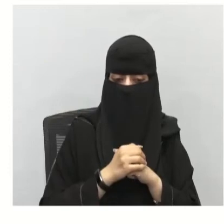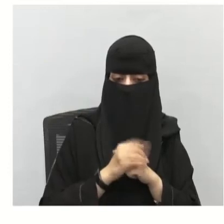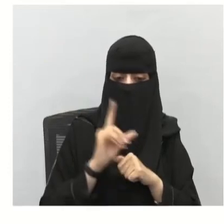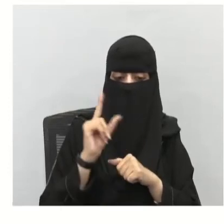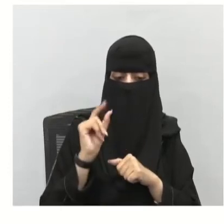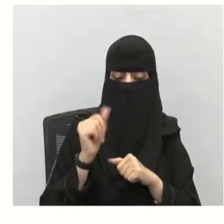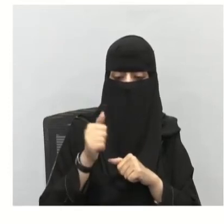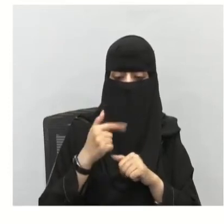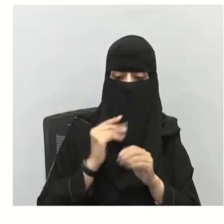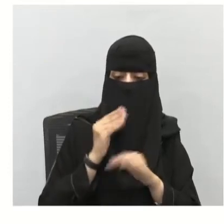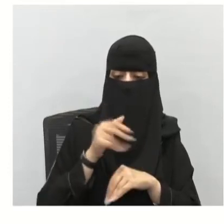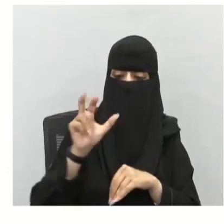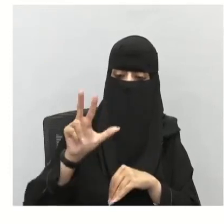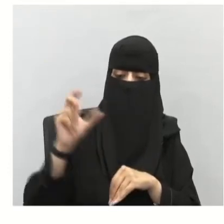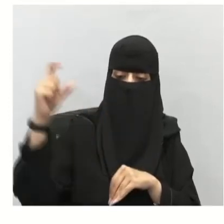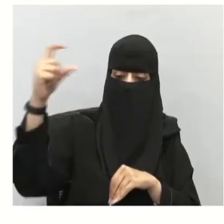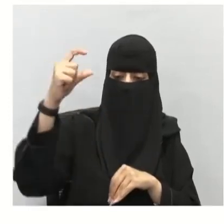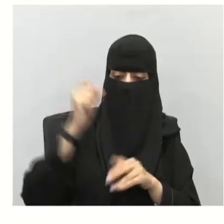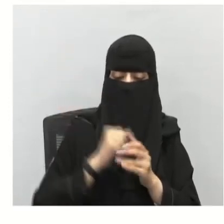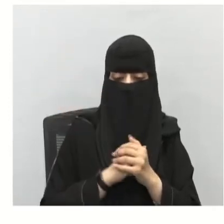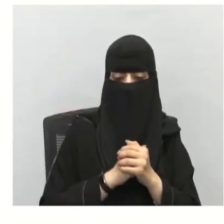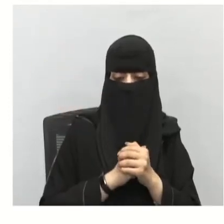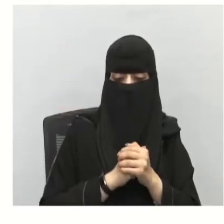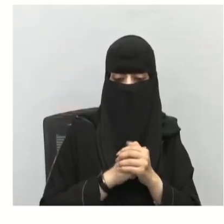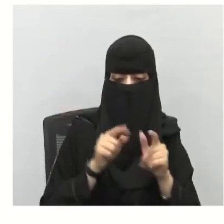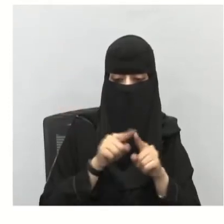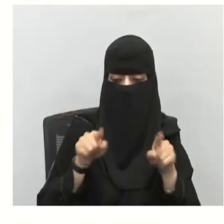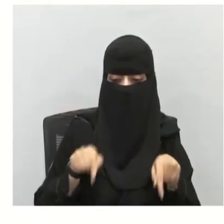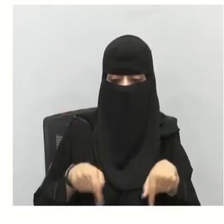أحسنتم يا رائعين، قمرية. إذن حديقة